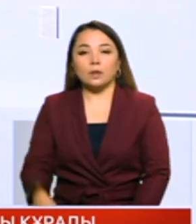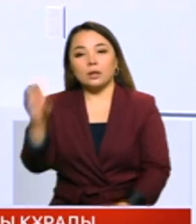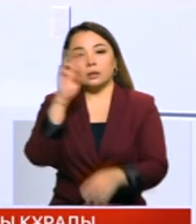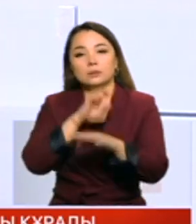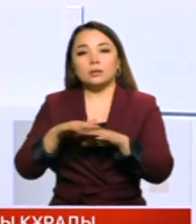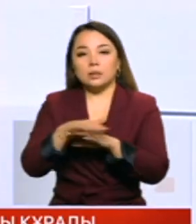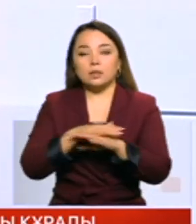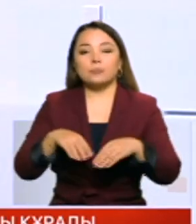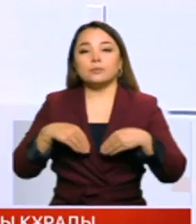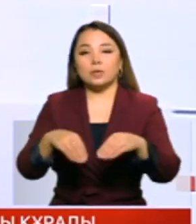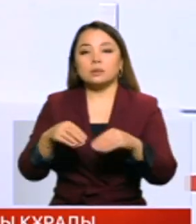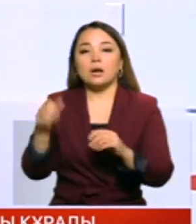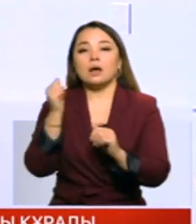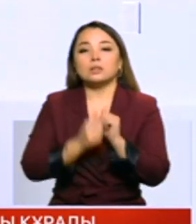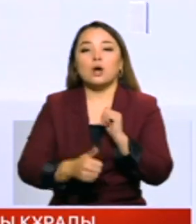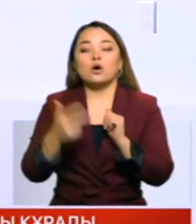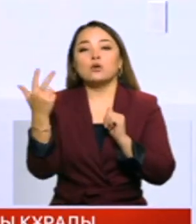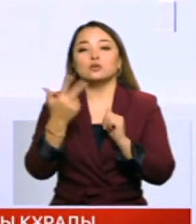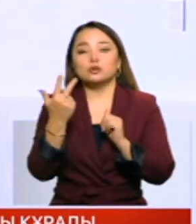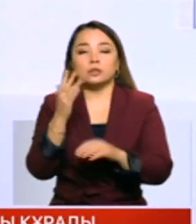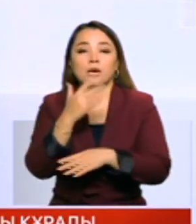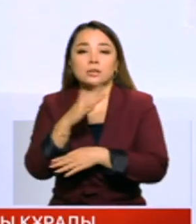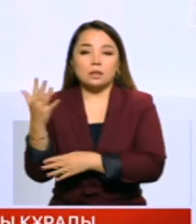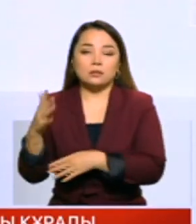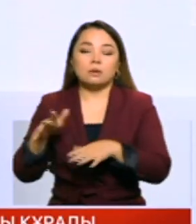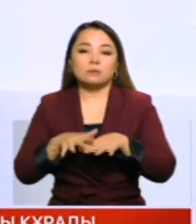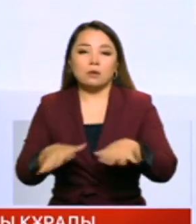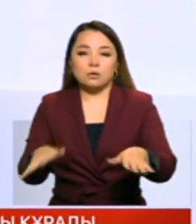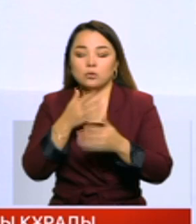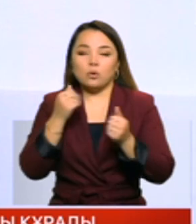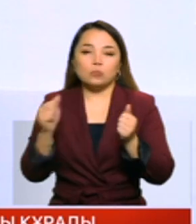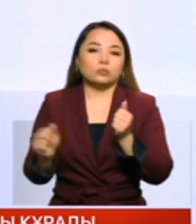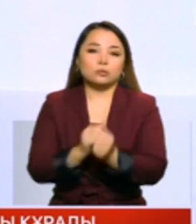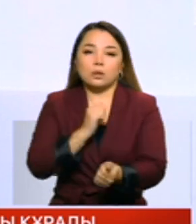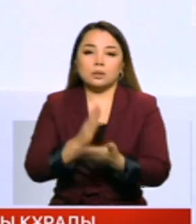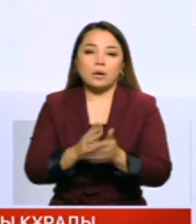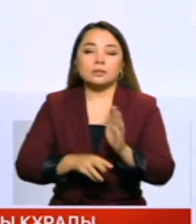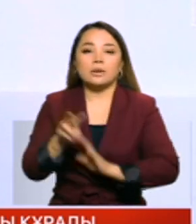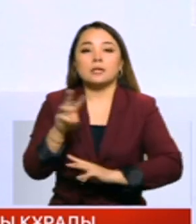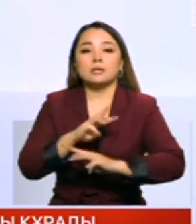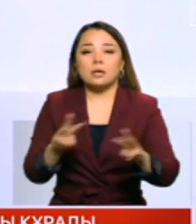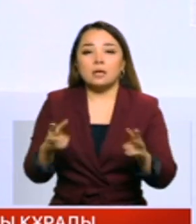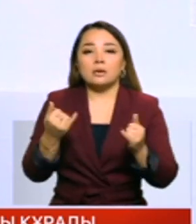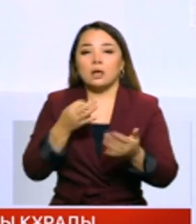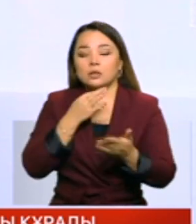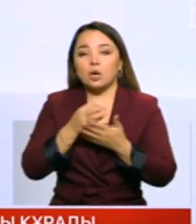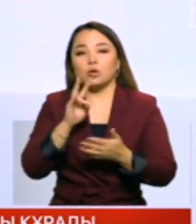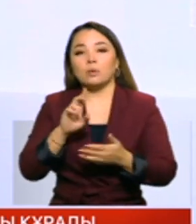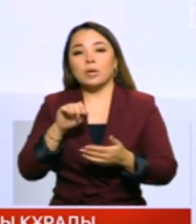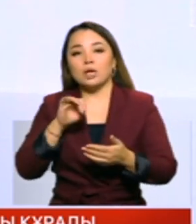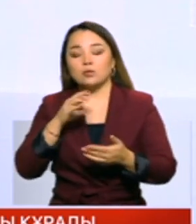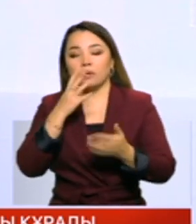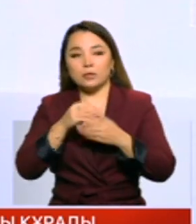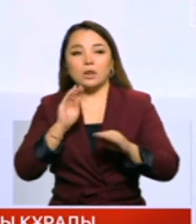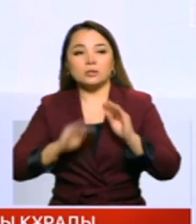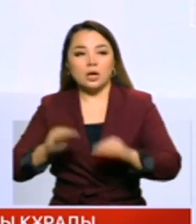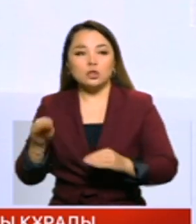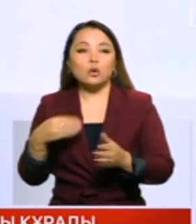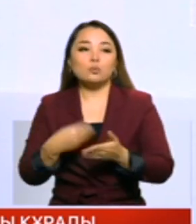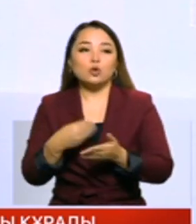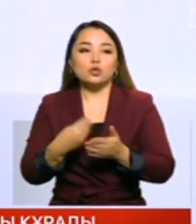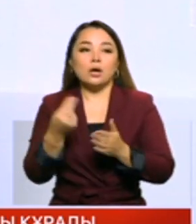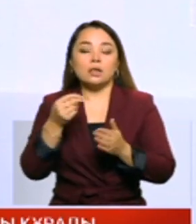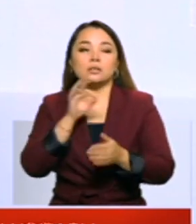Елімізде егілген әрбір үшінші тал тамыр жай алмай қурап қалады. Сенатор Нұрлан Бекенов көгалдандыру жұмысын сынға алып, бюджет